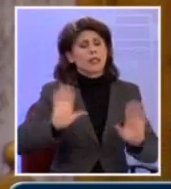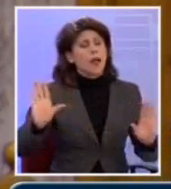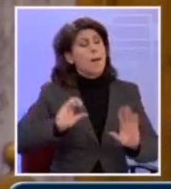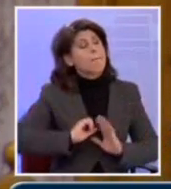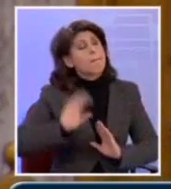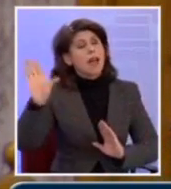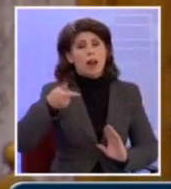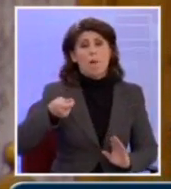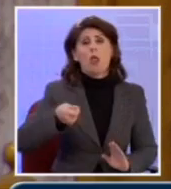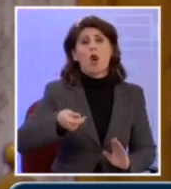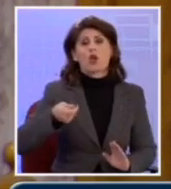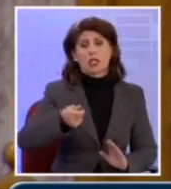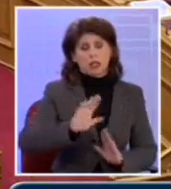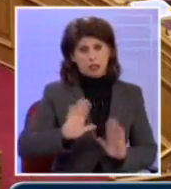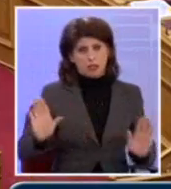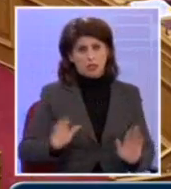των δόσεων.